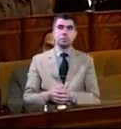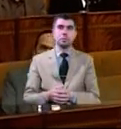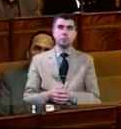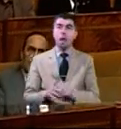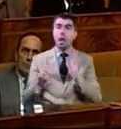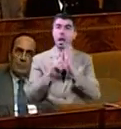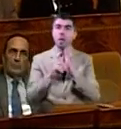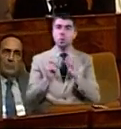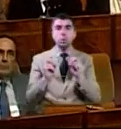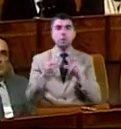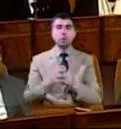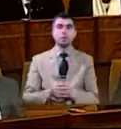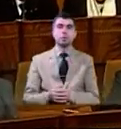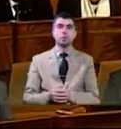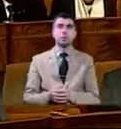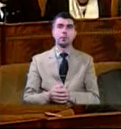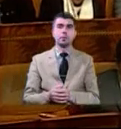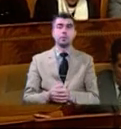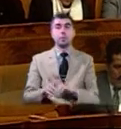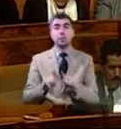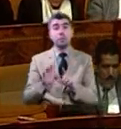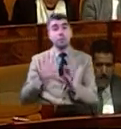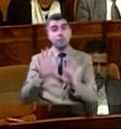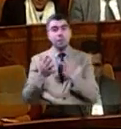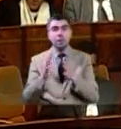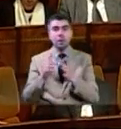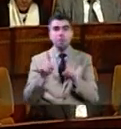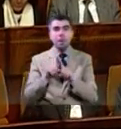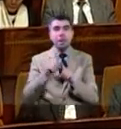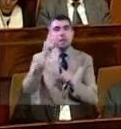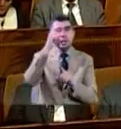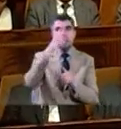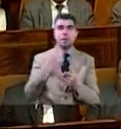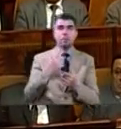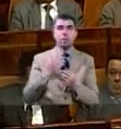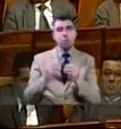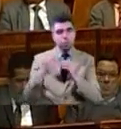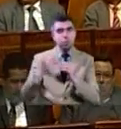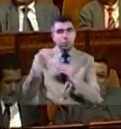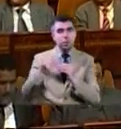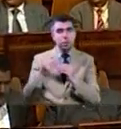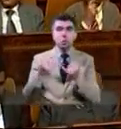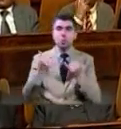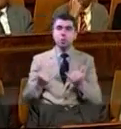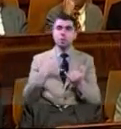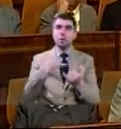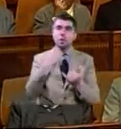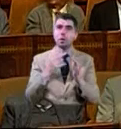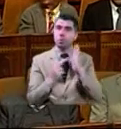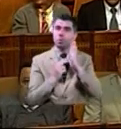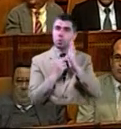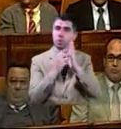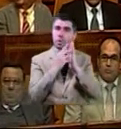بقوه القانون. بمعنى اخر غنمشيو لا كاتاستروف. اللهم نمشيو بهذه الطريقه هذه اللي هي